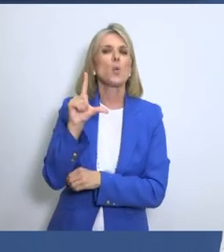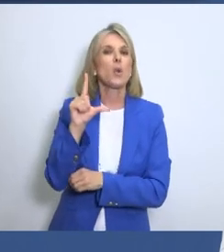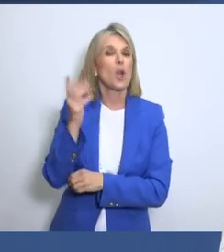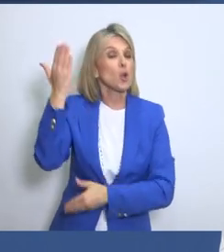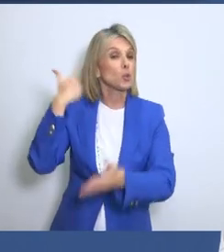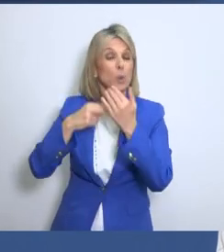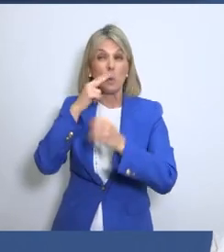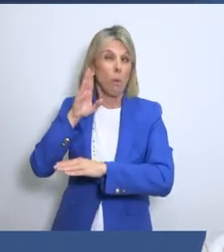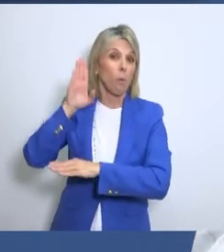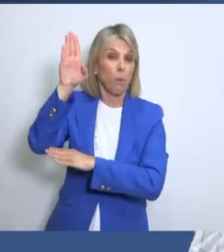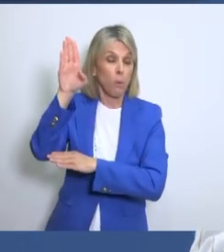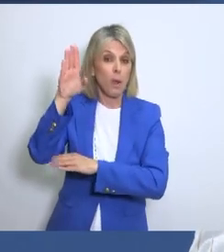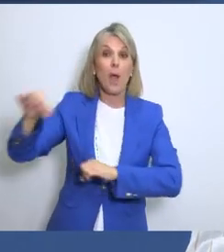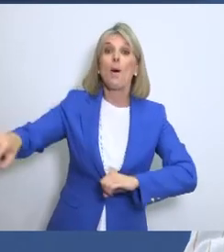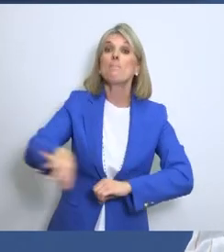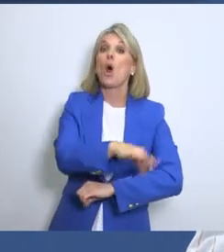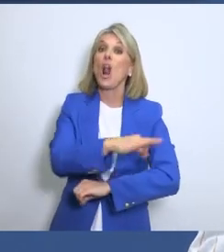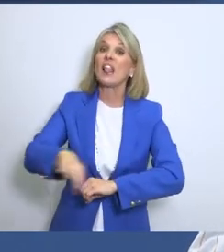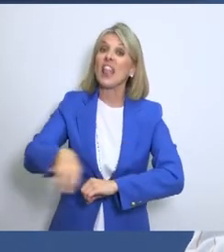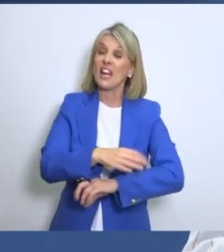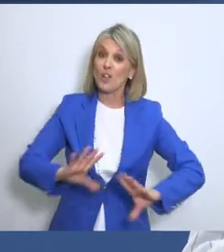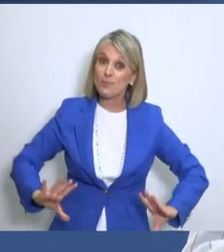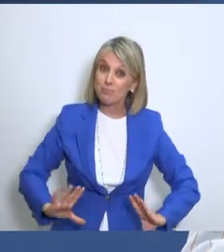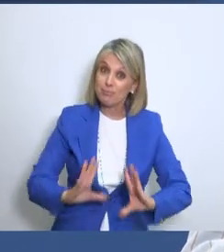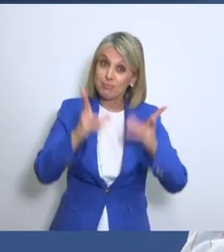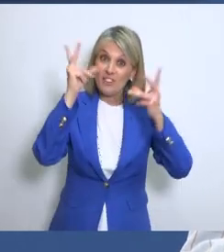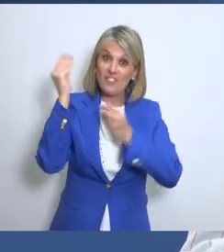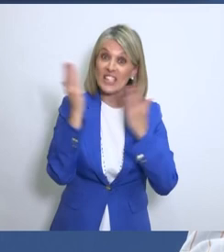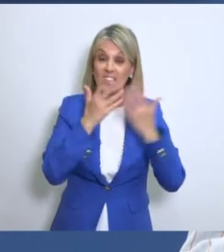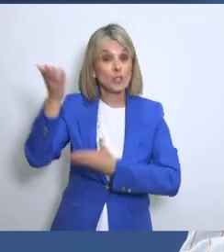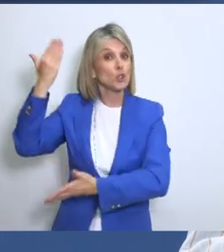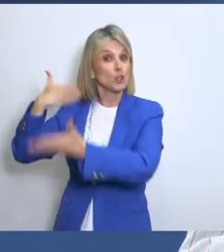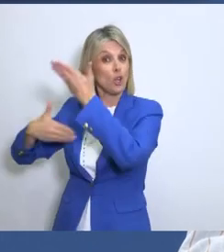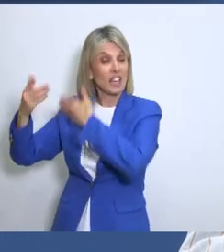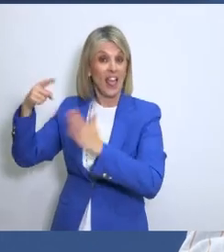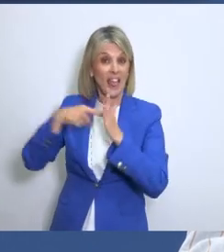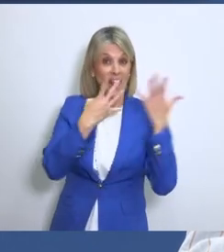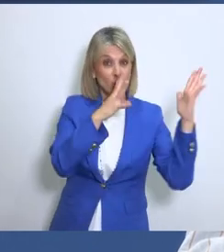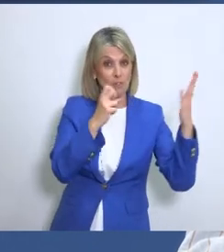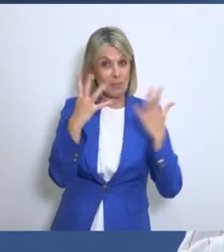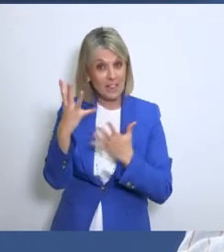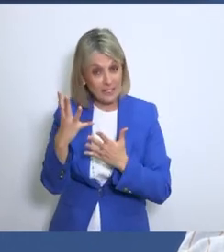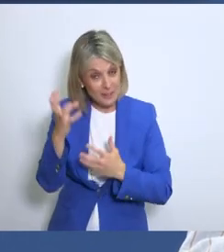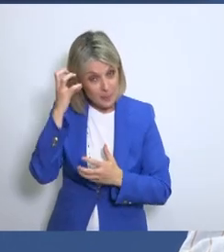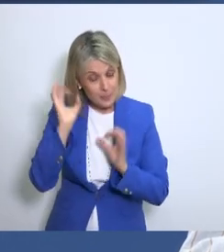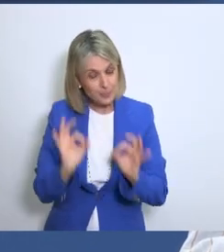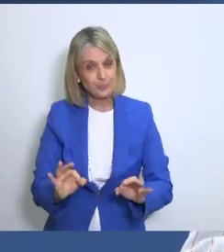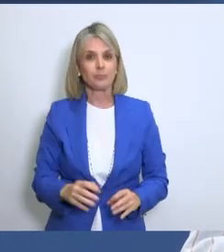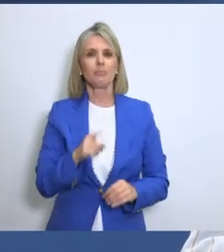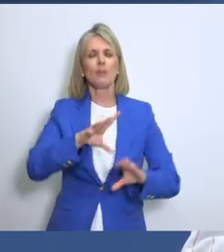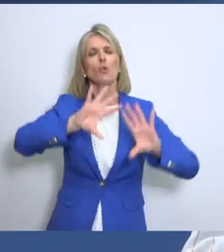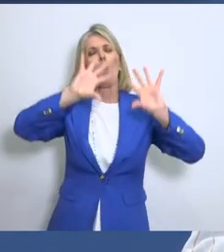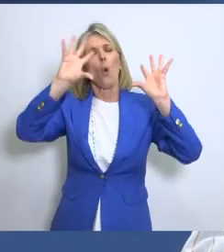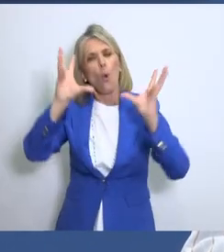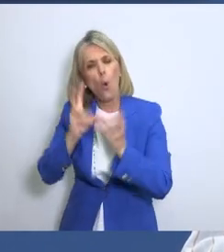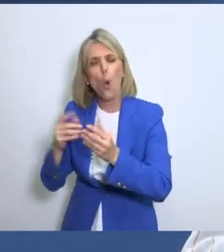στην εξέγερση του Πολυτεχνείου και ούτω καθεξής. Και βεβαίως σε όλους τους